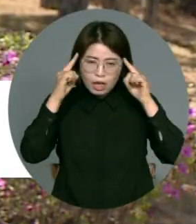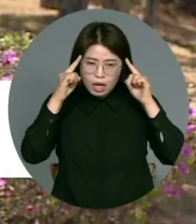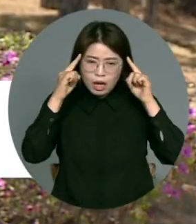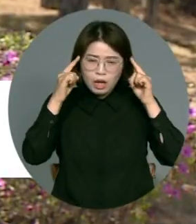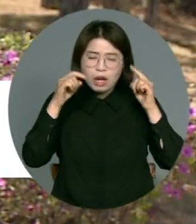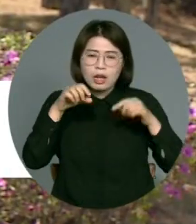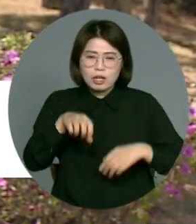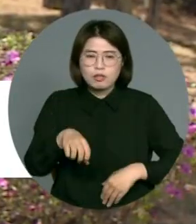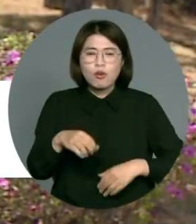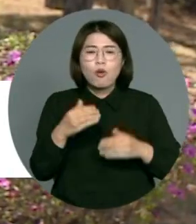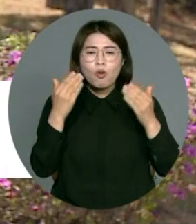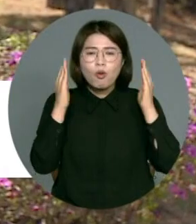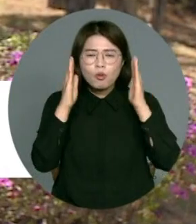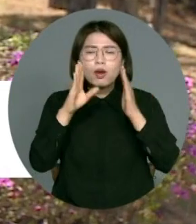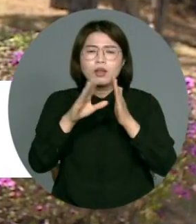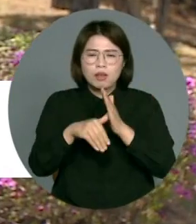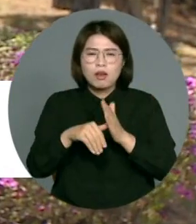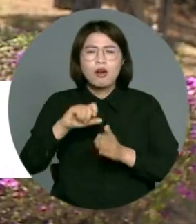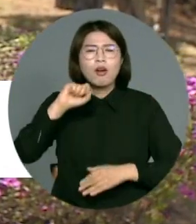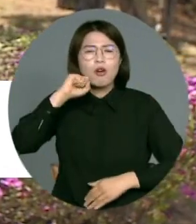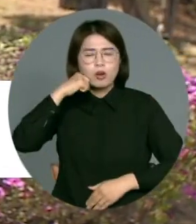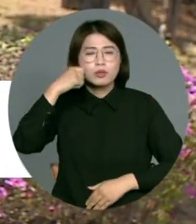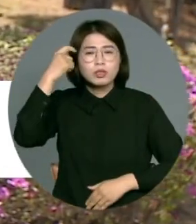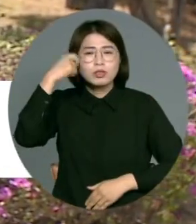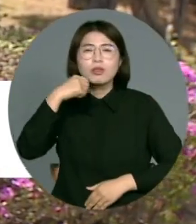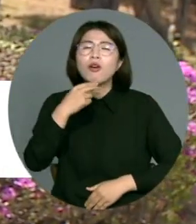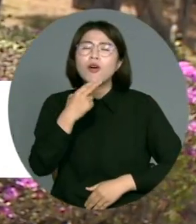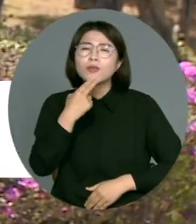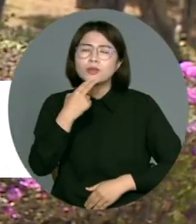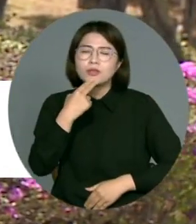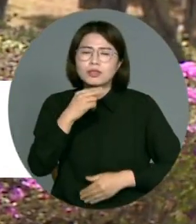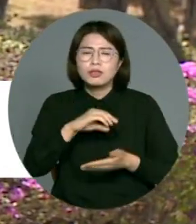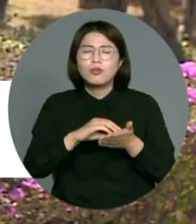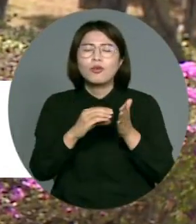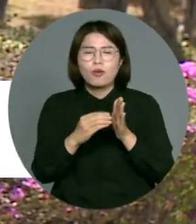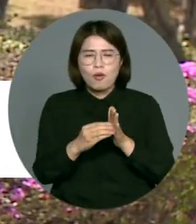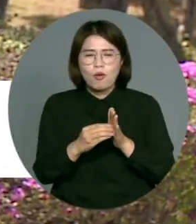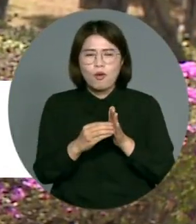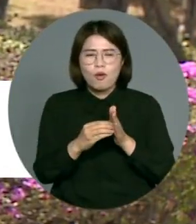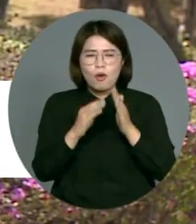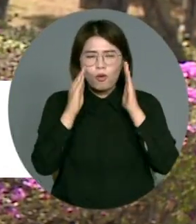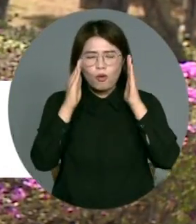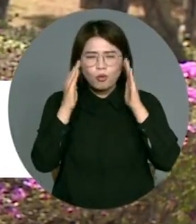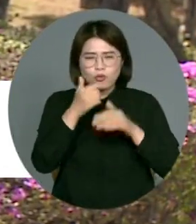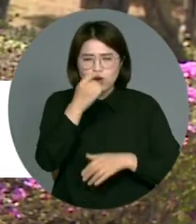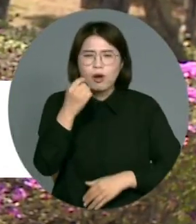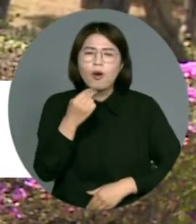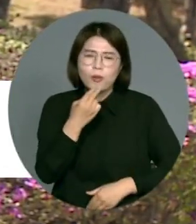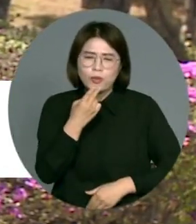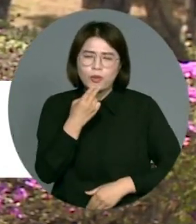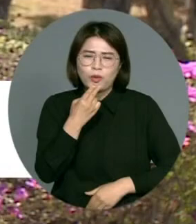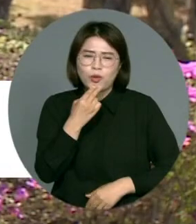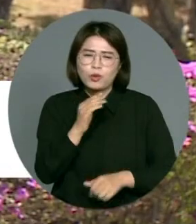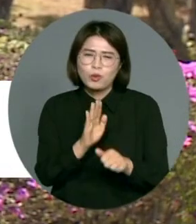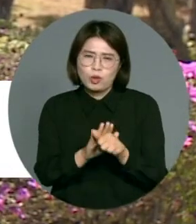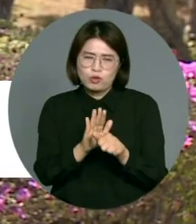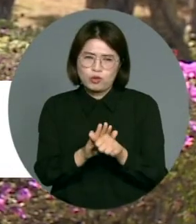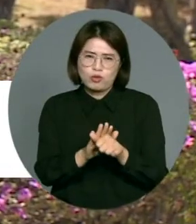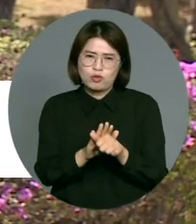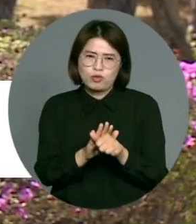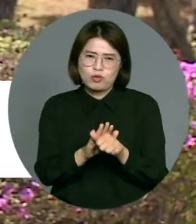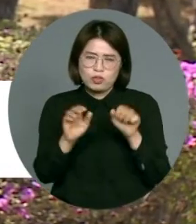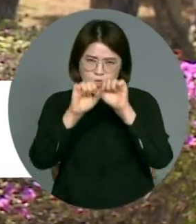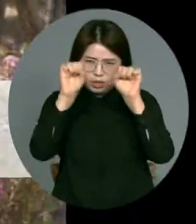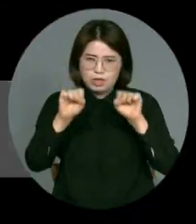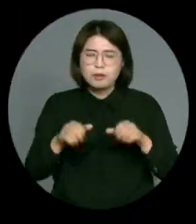공부할 때도 어려움을 좀 느끼지 못할 정도로 좀 공부하는 데 부족함 없게 도와줄 수 있는 지원